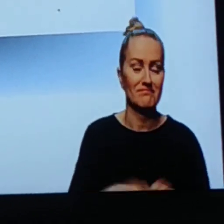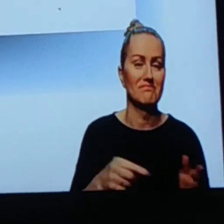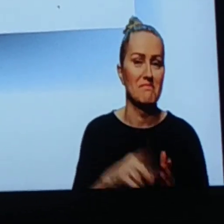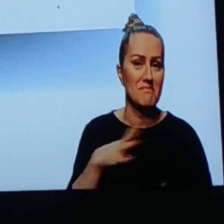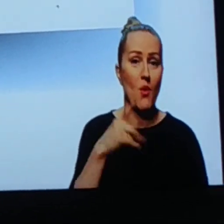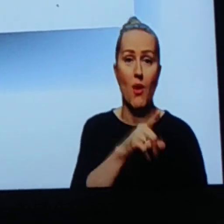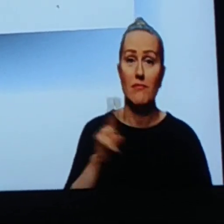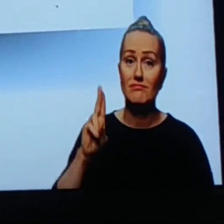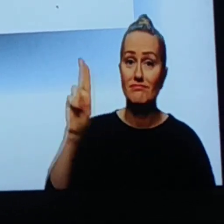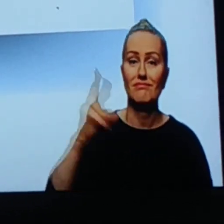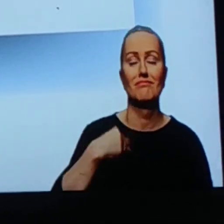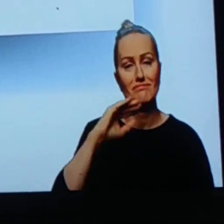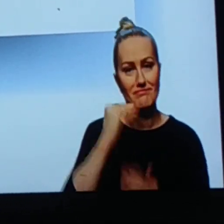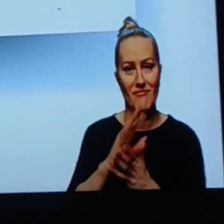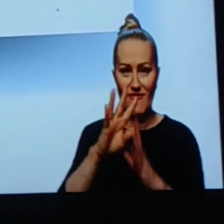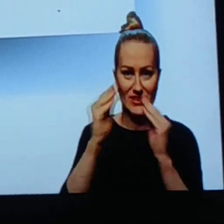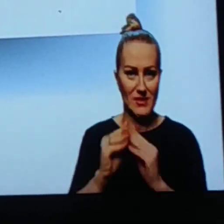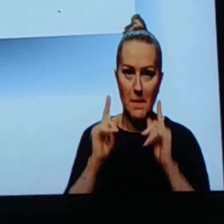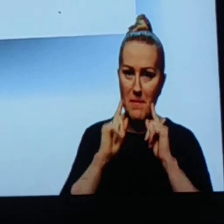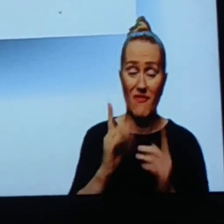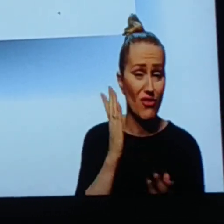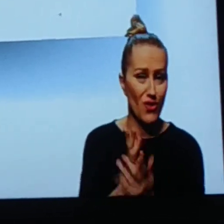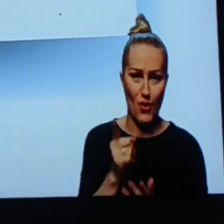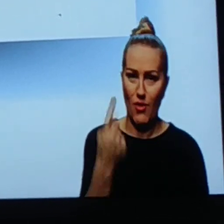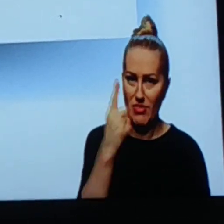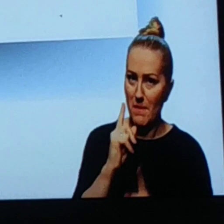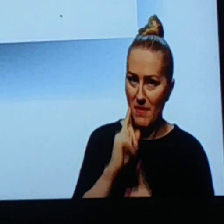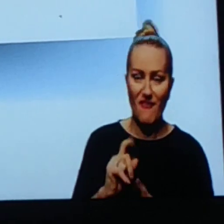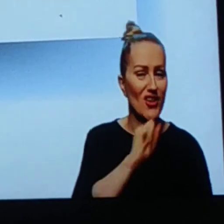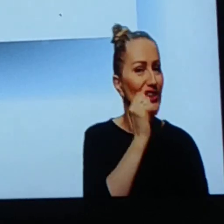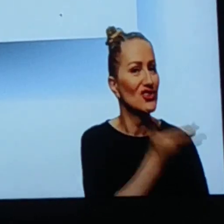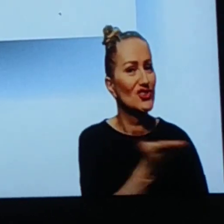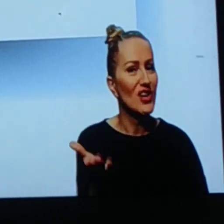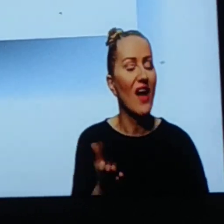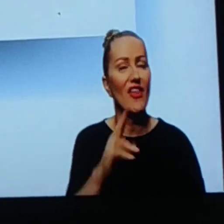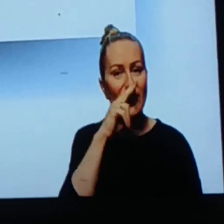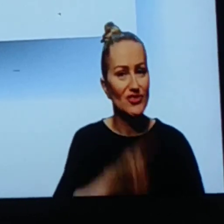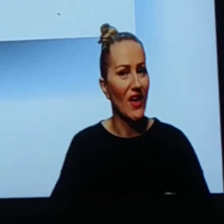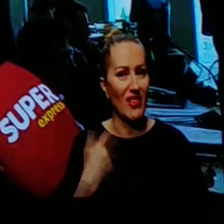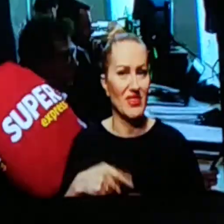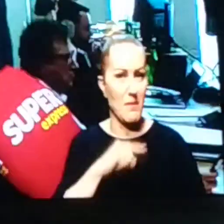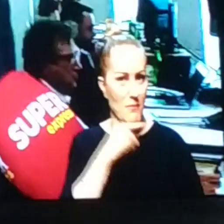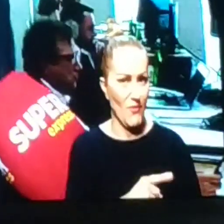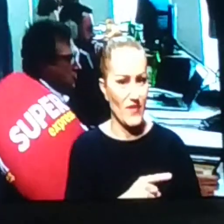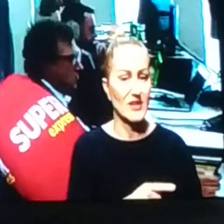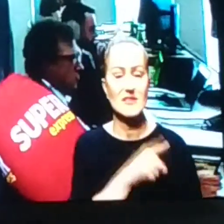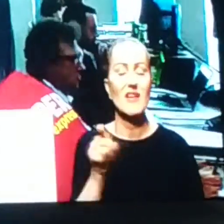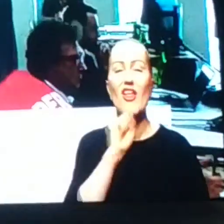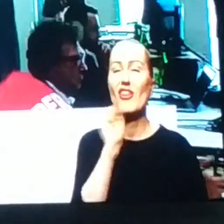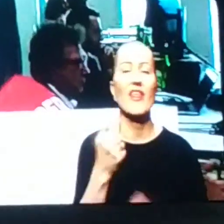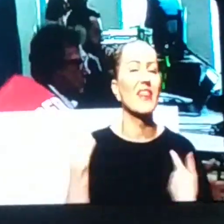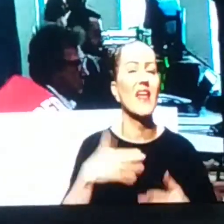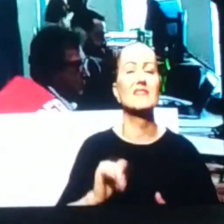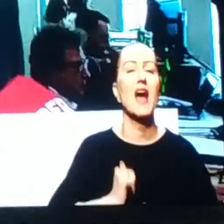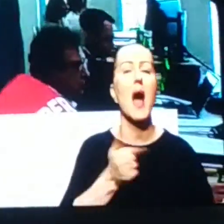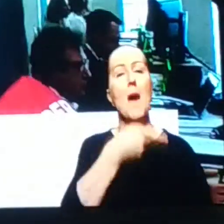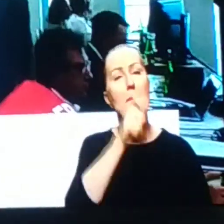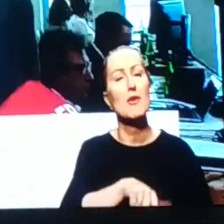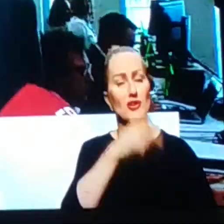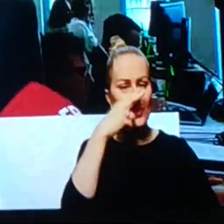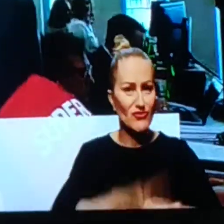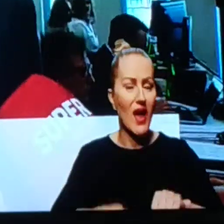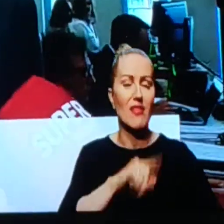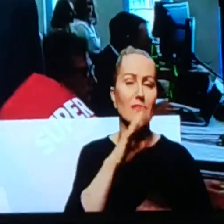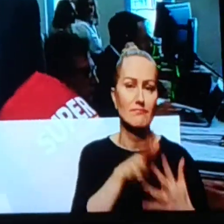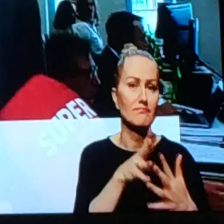przysięgą zeznałem całą prawdę i tylko prawdę. Żaden z świadków, który tam był na tym spotkaniu, tego nie potwierdził. Tu nie zależy nikomu na tym, żeby świadka przesłuchać,